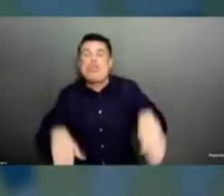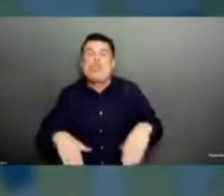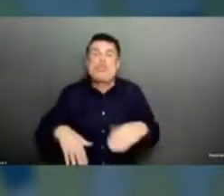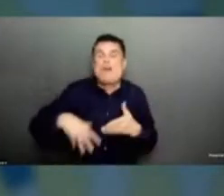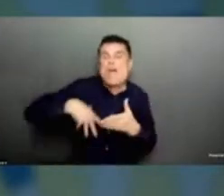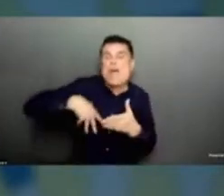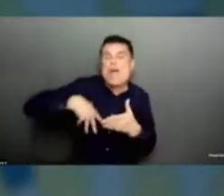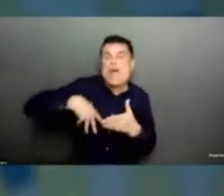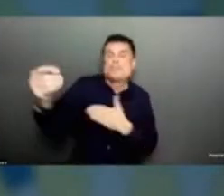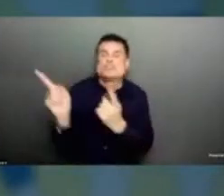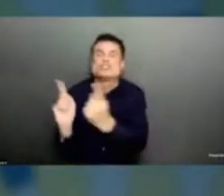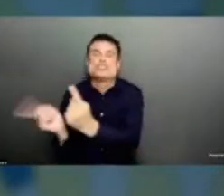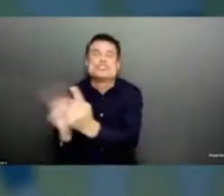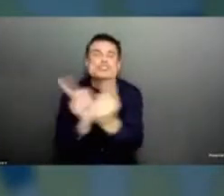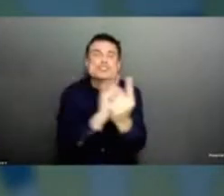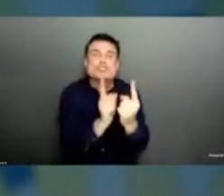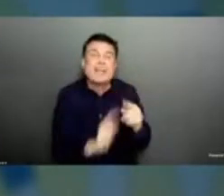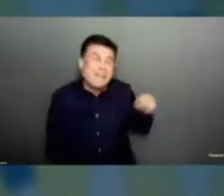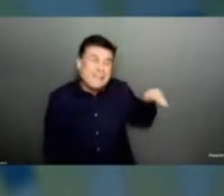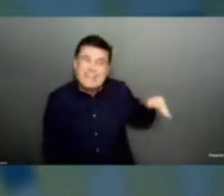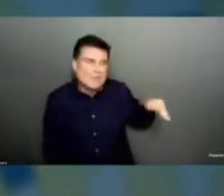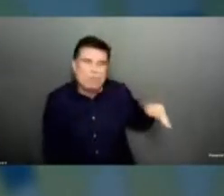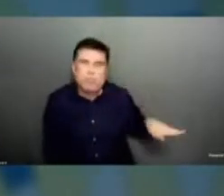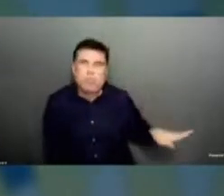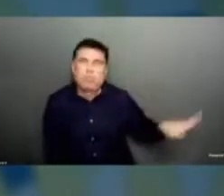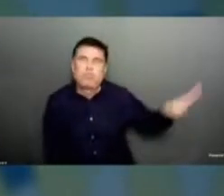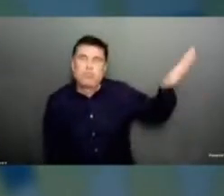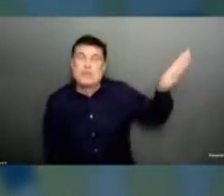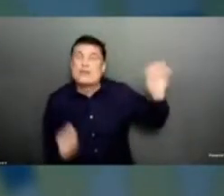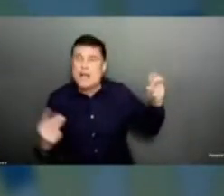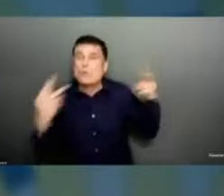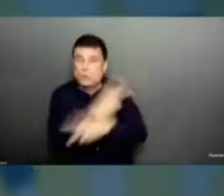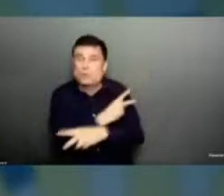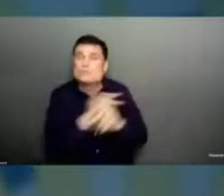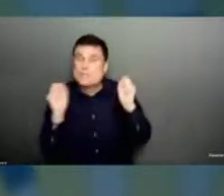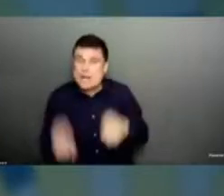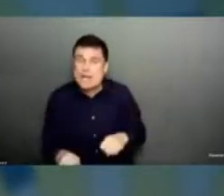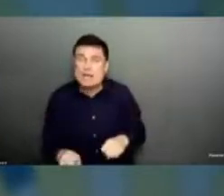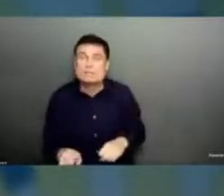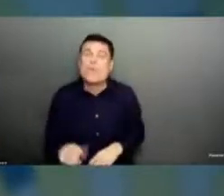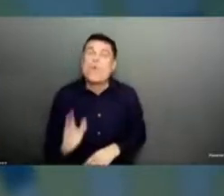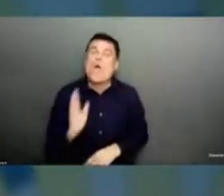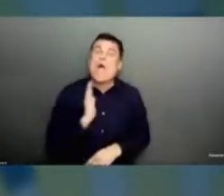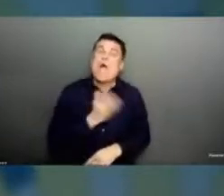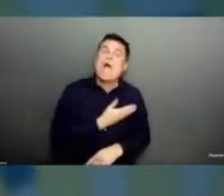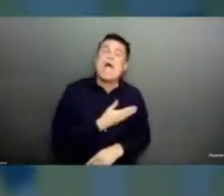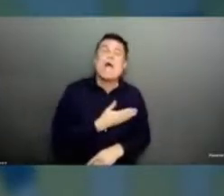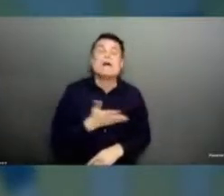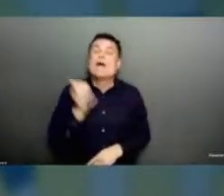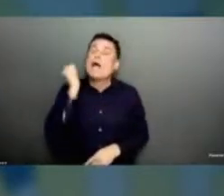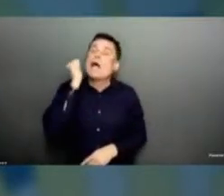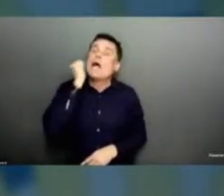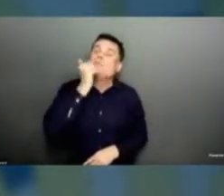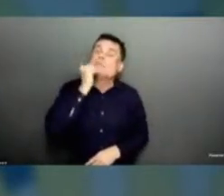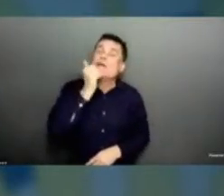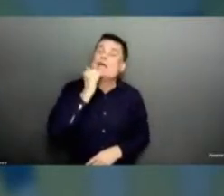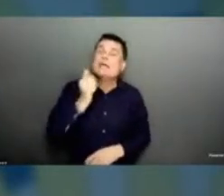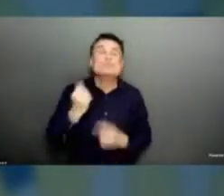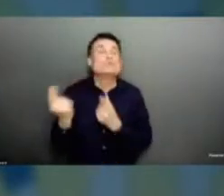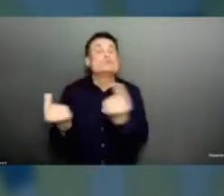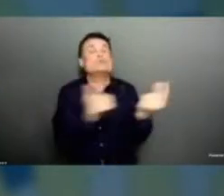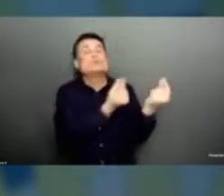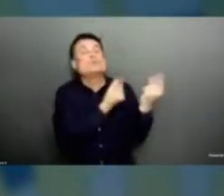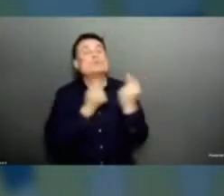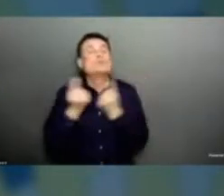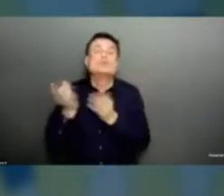right now 各个 in 情况 terms 的 of 情 our 形。 infectious 那么现在 contact 就 rate 是 somewhere 如 between 果 the 我 40 们 and 恢复到 50% 正常 given 工 these 作的 model 40%，